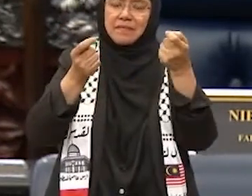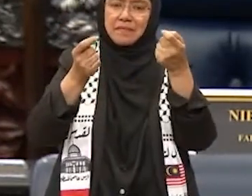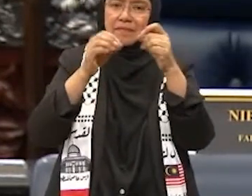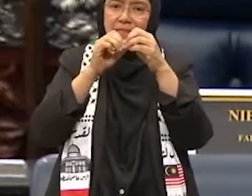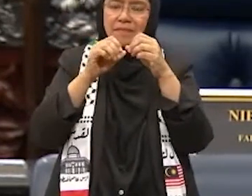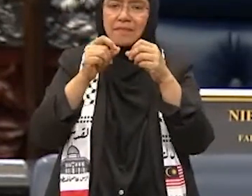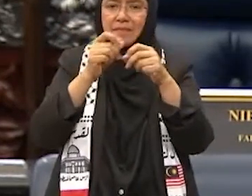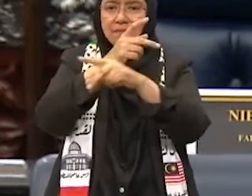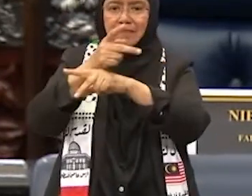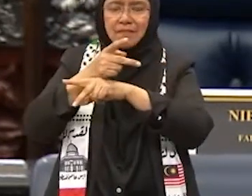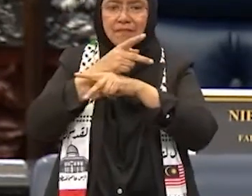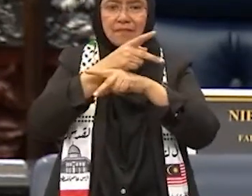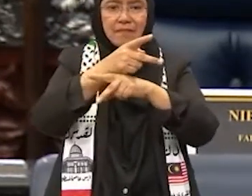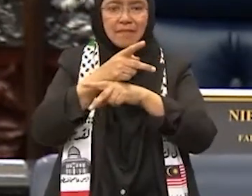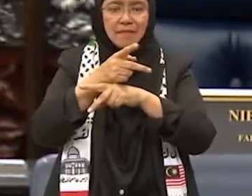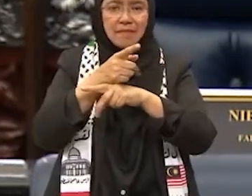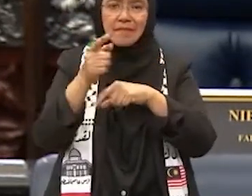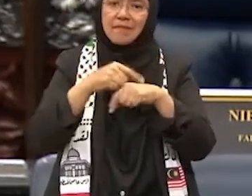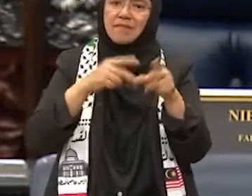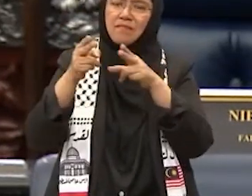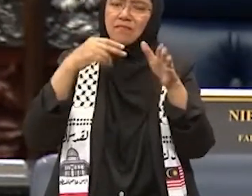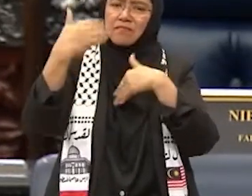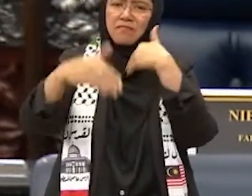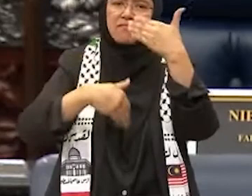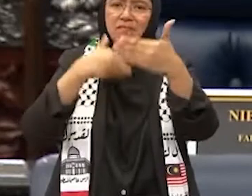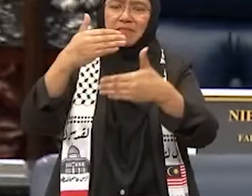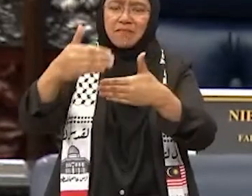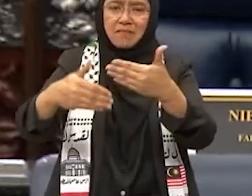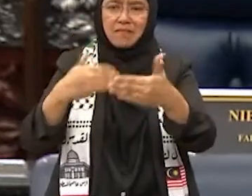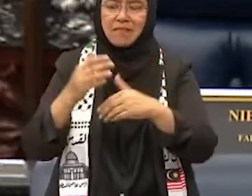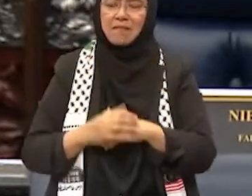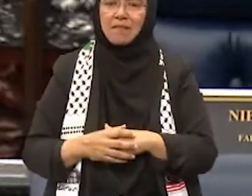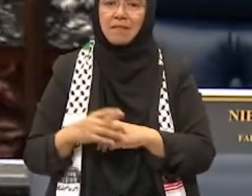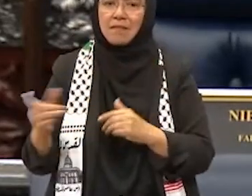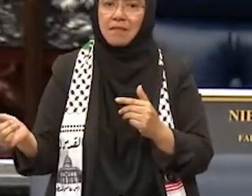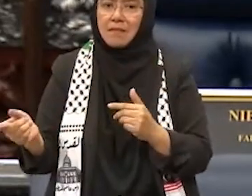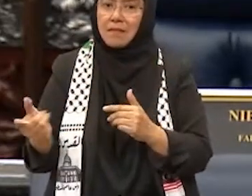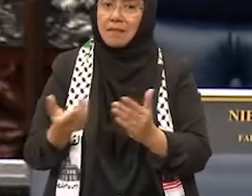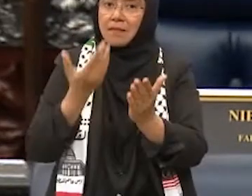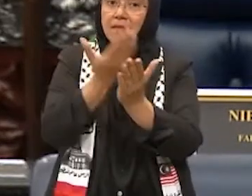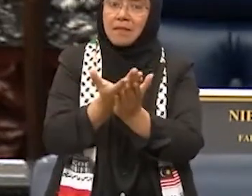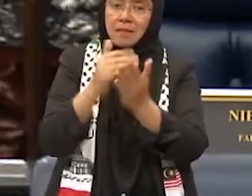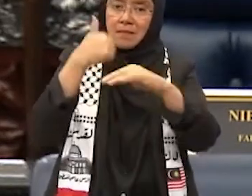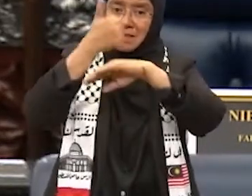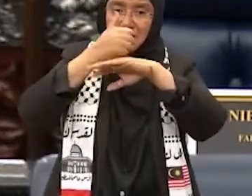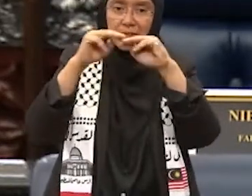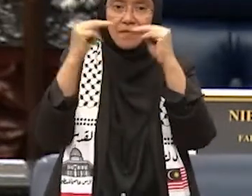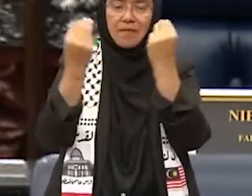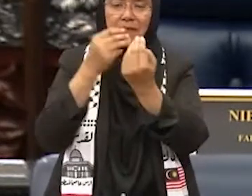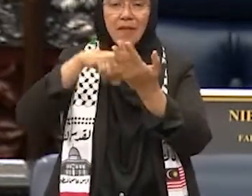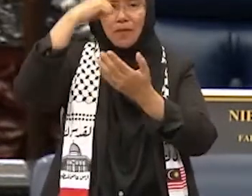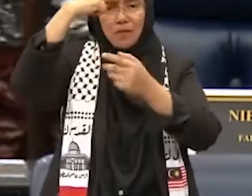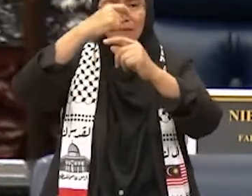berkaitan cadangan penubuhan Majlis ini mengambil kira peranan Majlis tersebut untuk mempertahan kebebasan media di negara